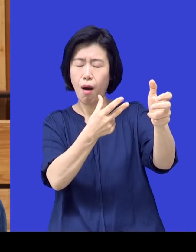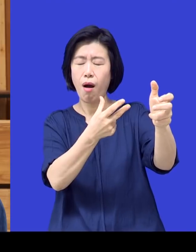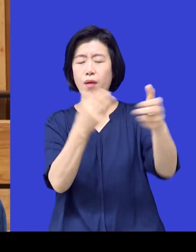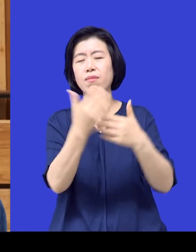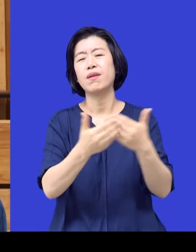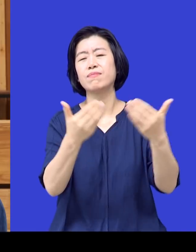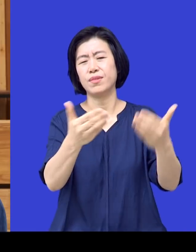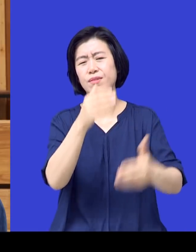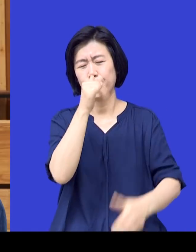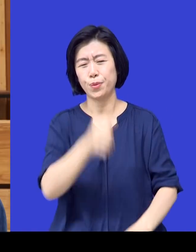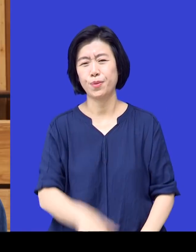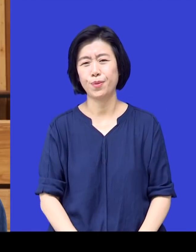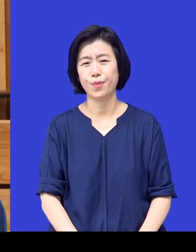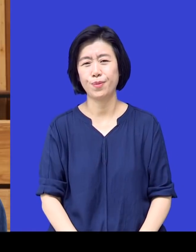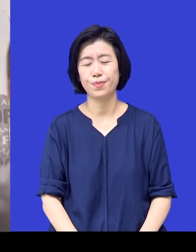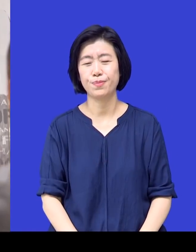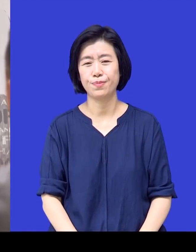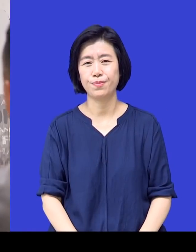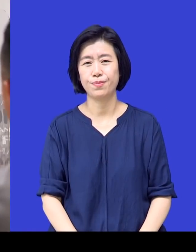이게요 제 의지가 아니었고